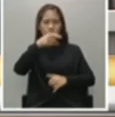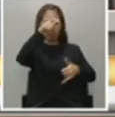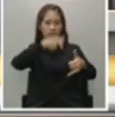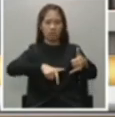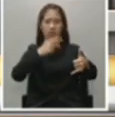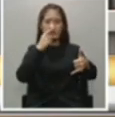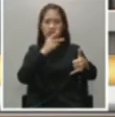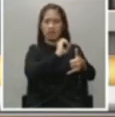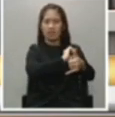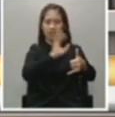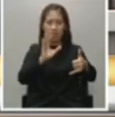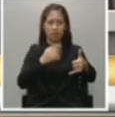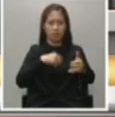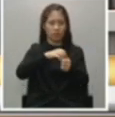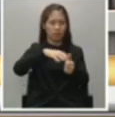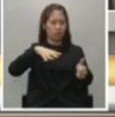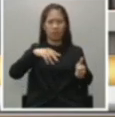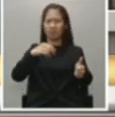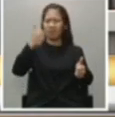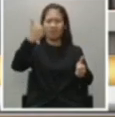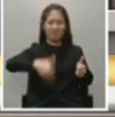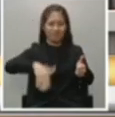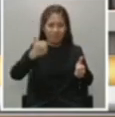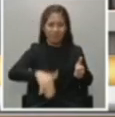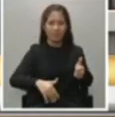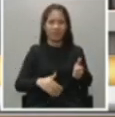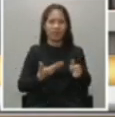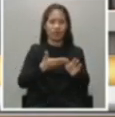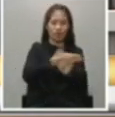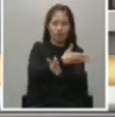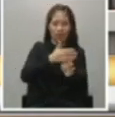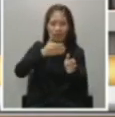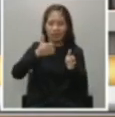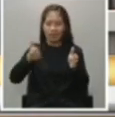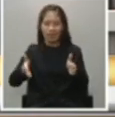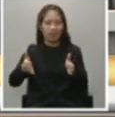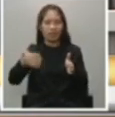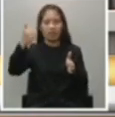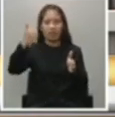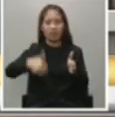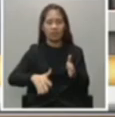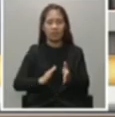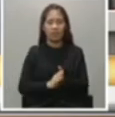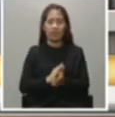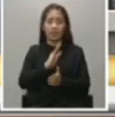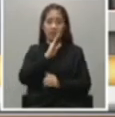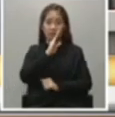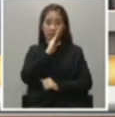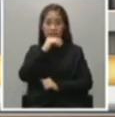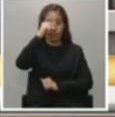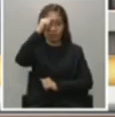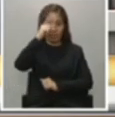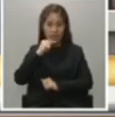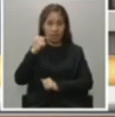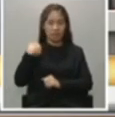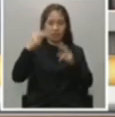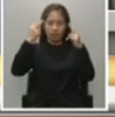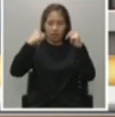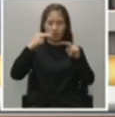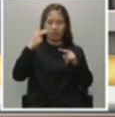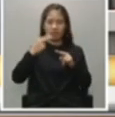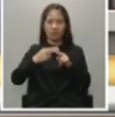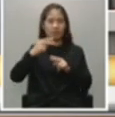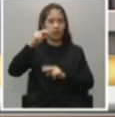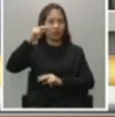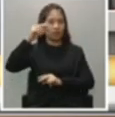ถเป็นผู้นำได้ในทั้ง2สถานการณ์ หากประเทศไทยยังมีนายกรัฐมนตรีที่ชื่อพลเอก